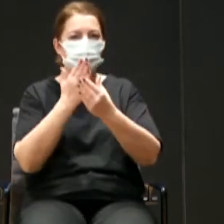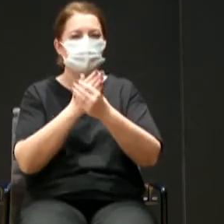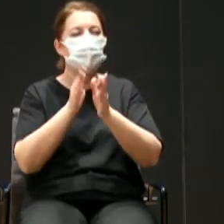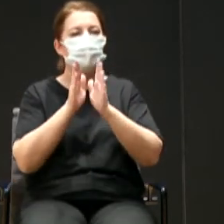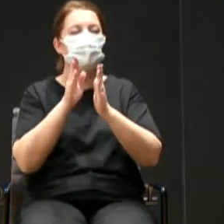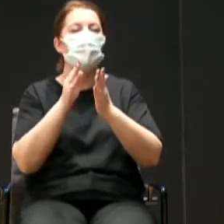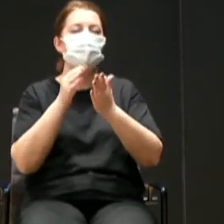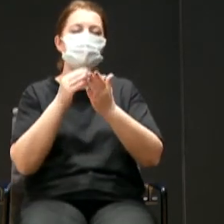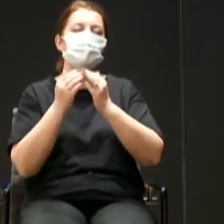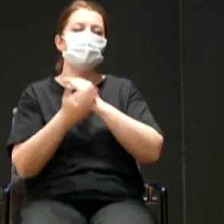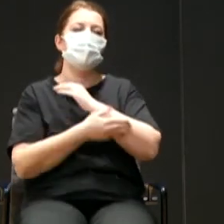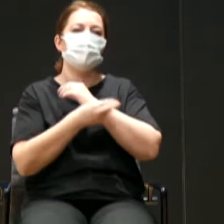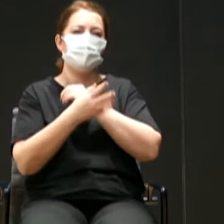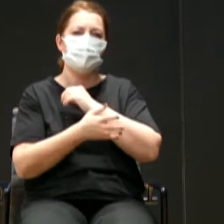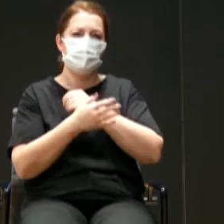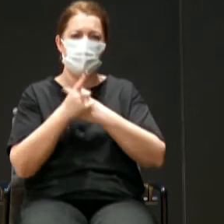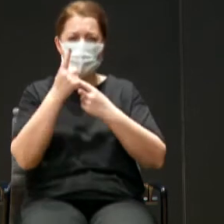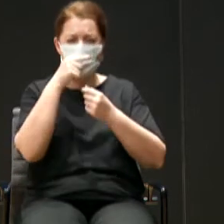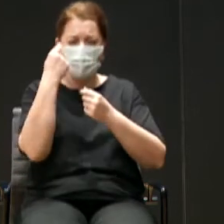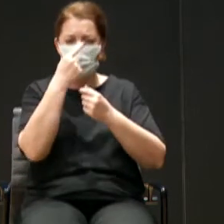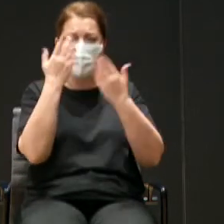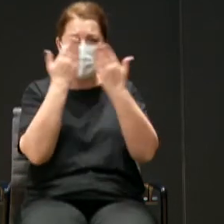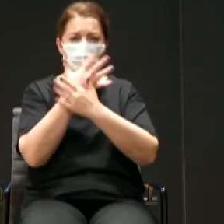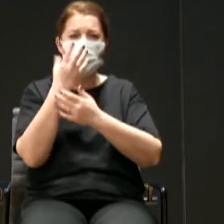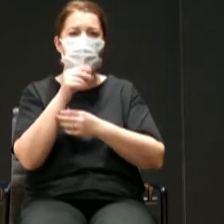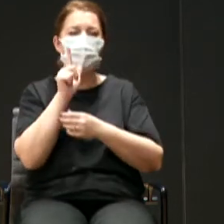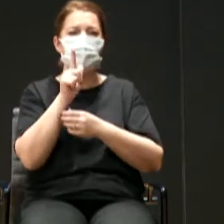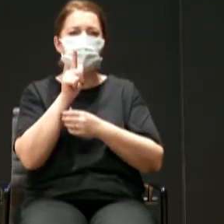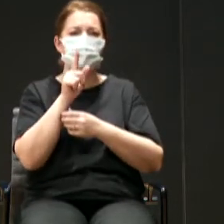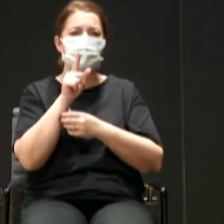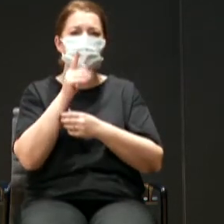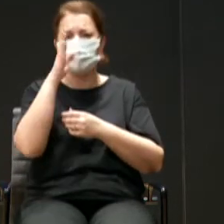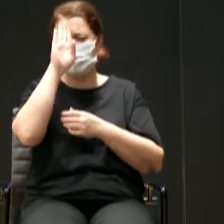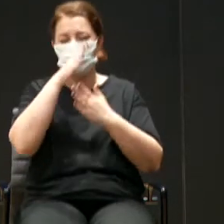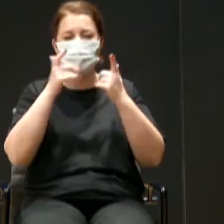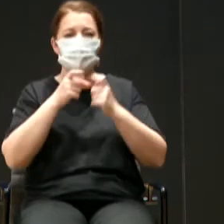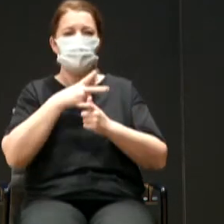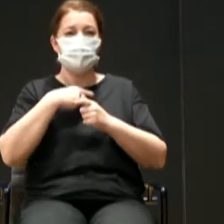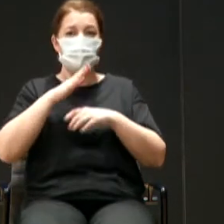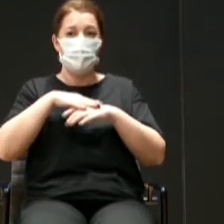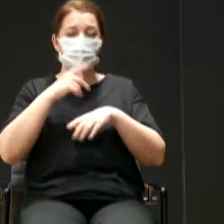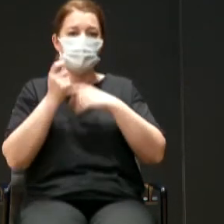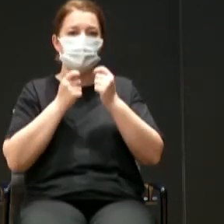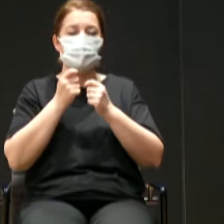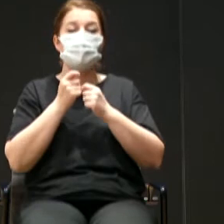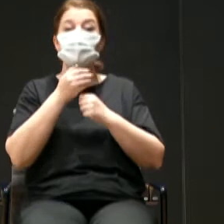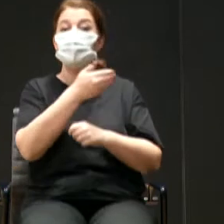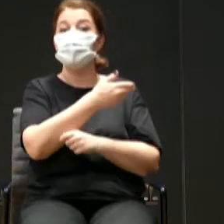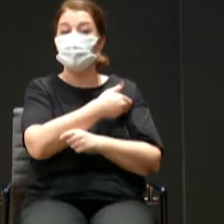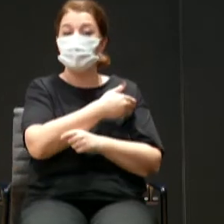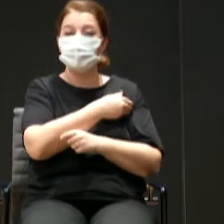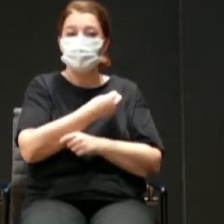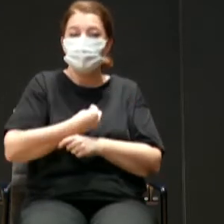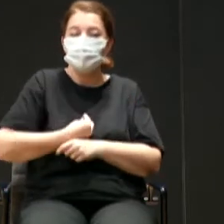olarak veriliyor. Kör olmak lazım ya bunları görmemek için. İstanbul Büyükşehir'in yaptığı işler. Bir kere vatandaşta